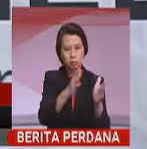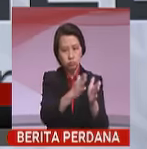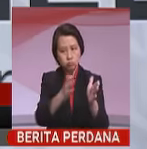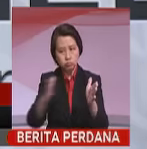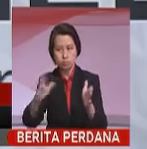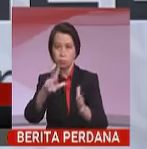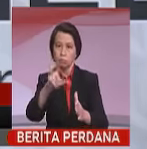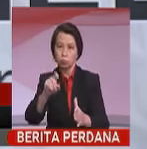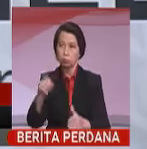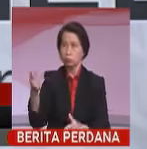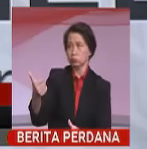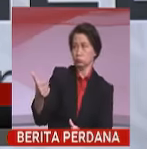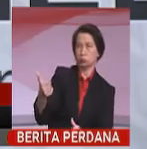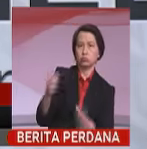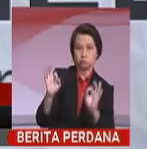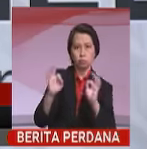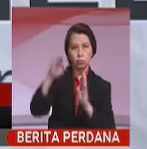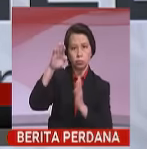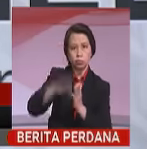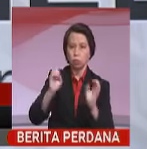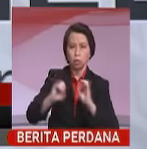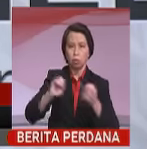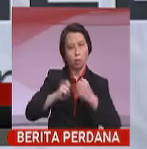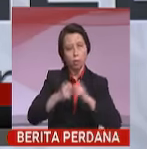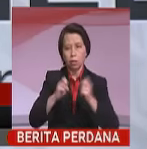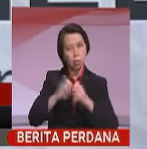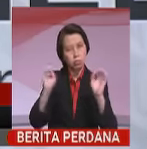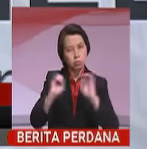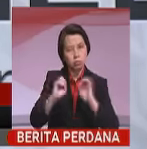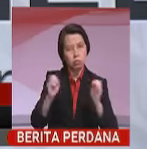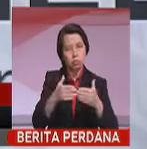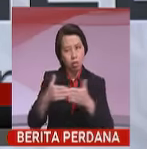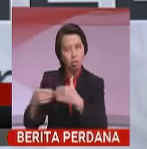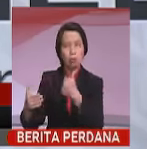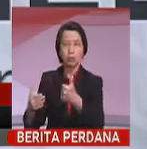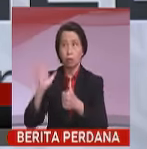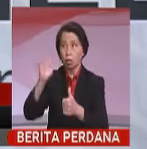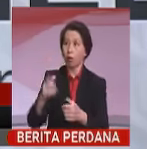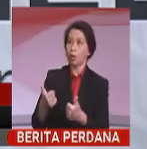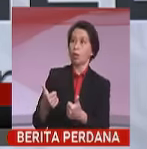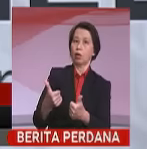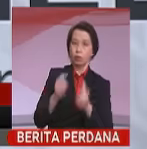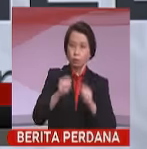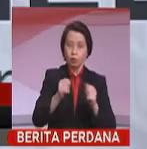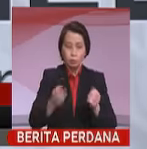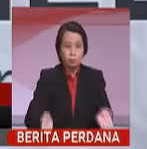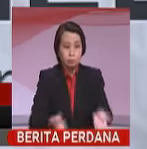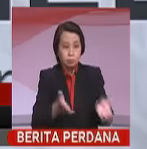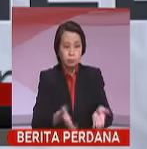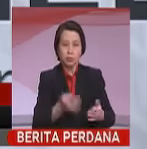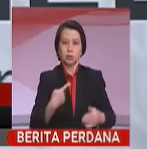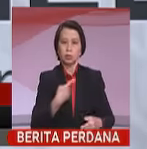kurang dokumentasi kesan samping, mungkin itu akan menggalakkan kita untuk